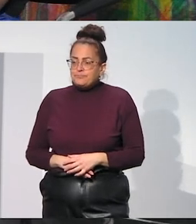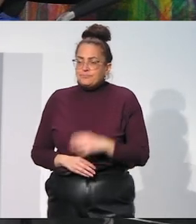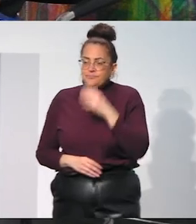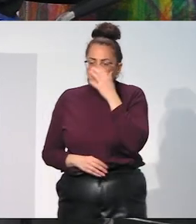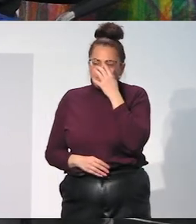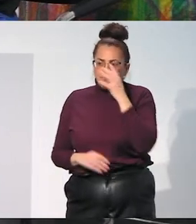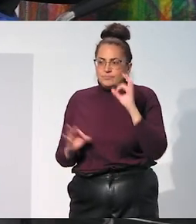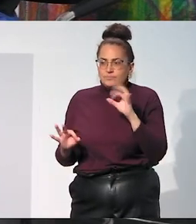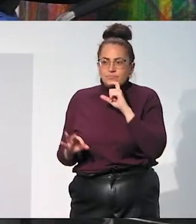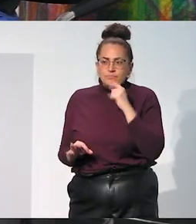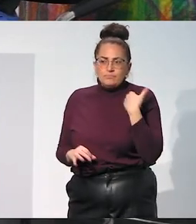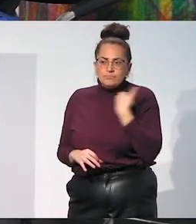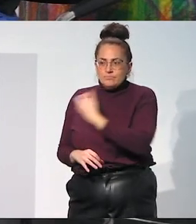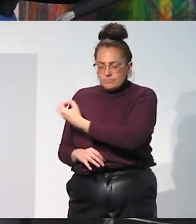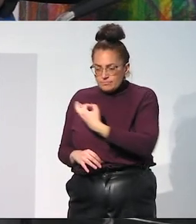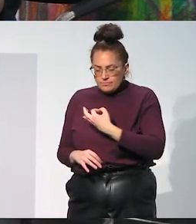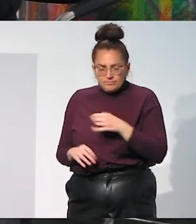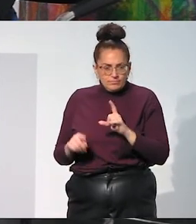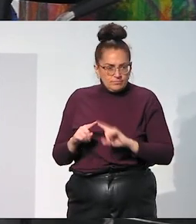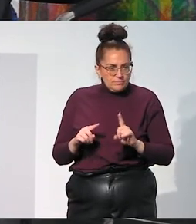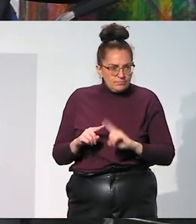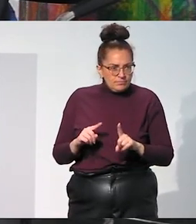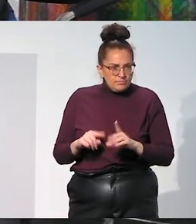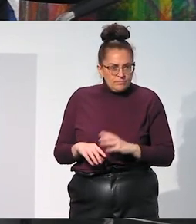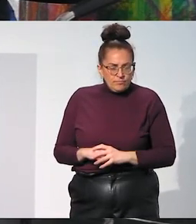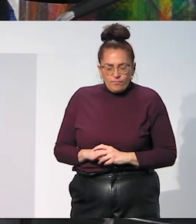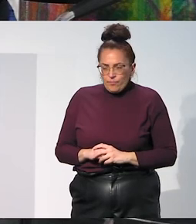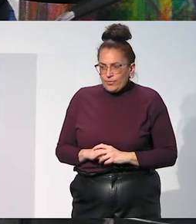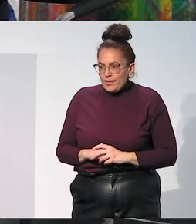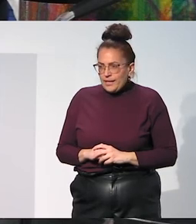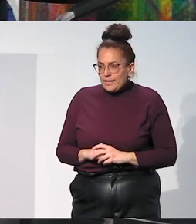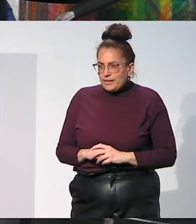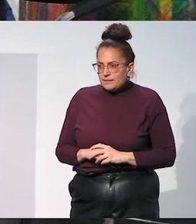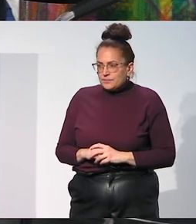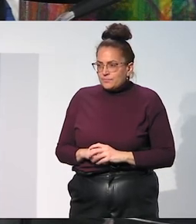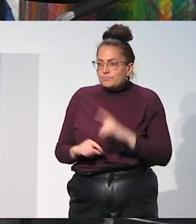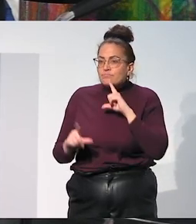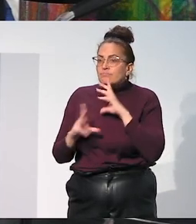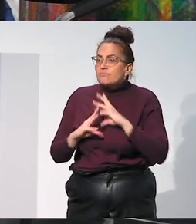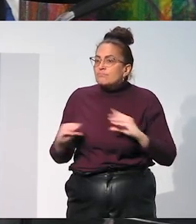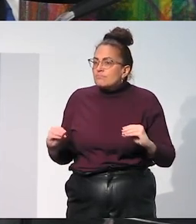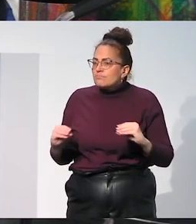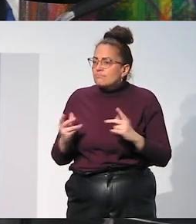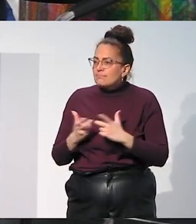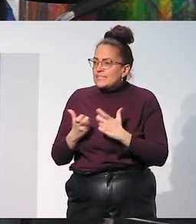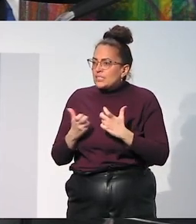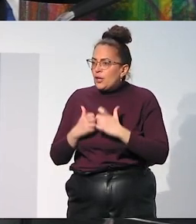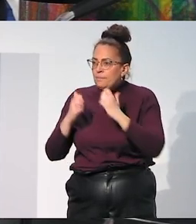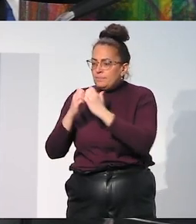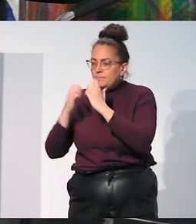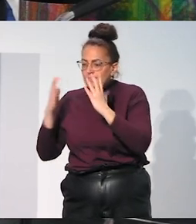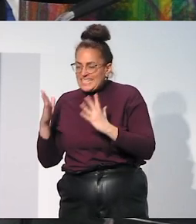Vous avez dit quelque chose tout à l'heure en parlant, enfin au début, en évoquant le silence figé de